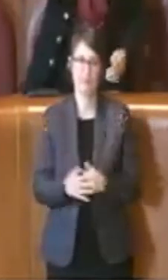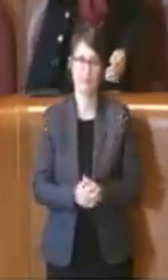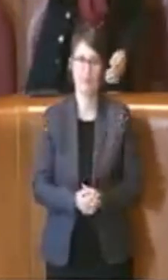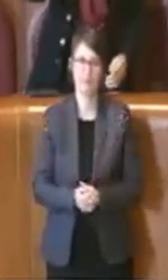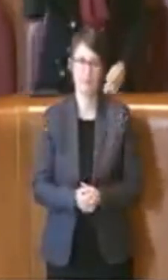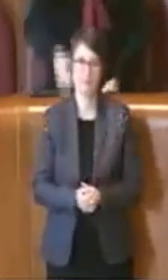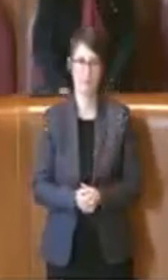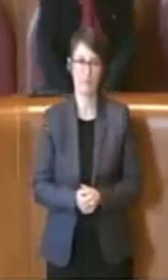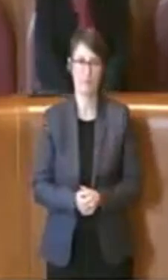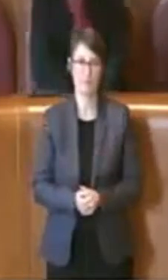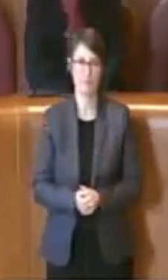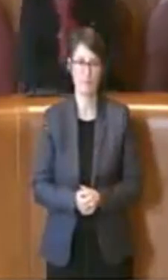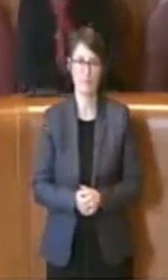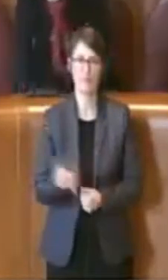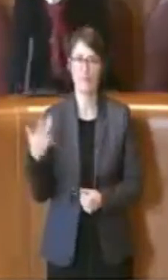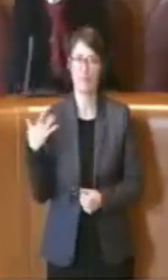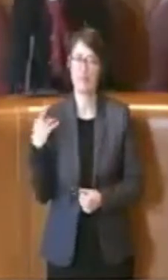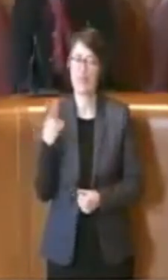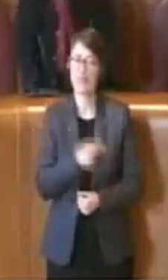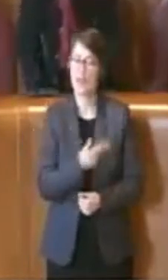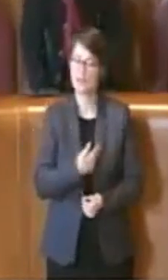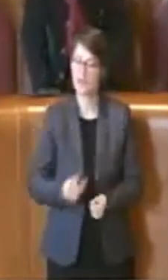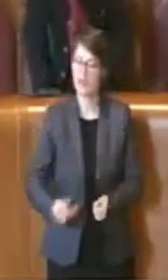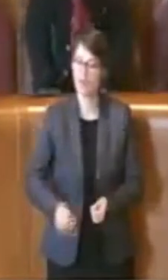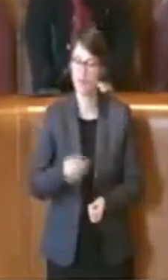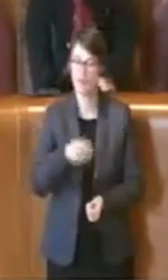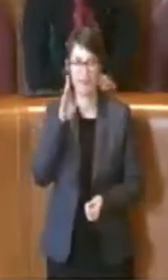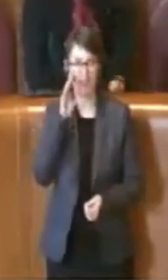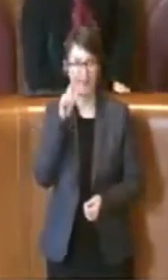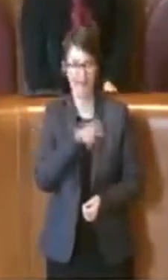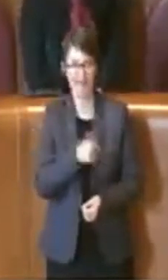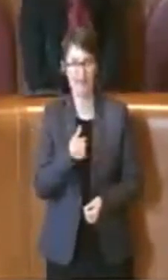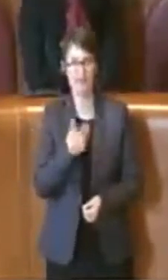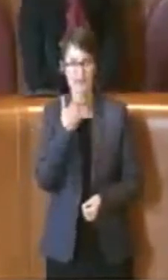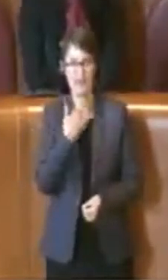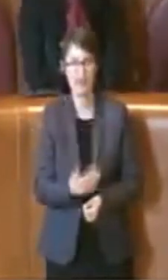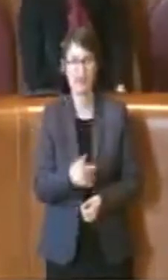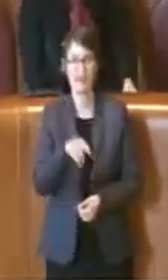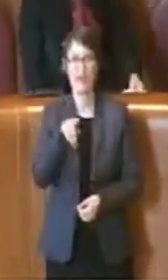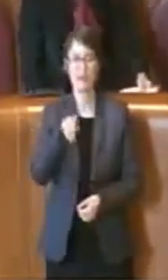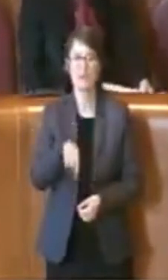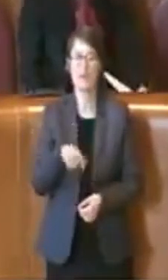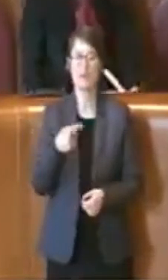Grazie a lei, consigliera, per questa sua attenzione ed anche al Presidente del